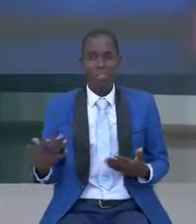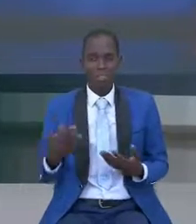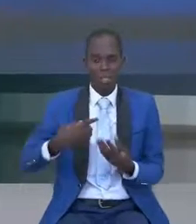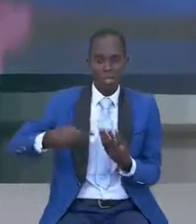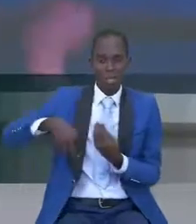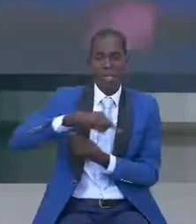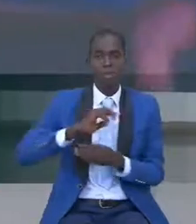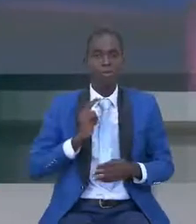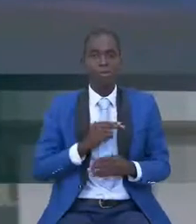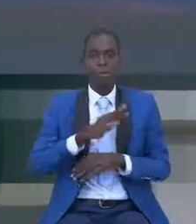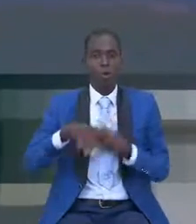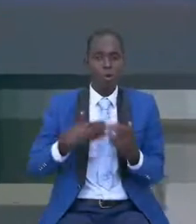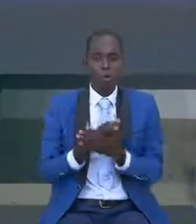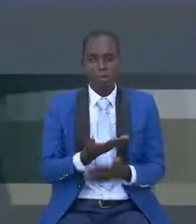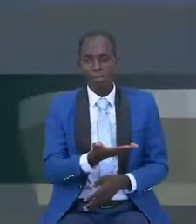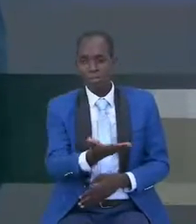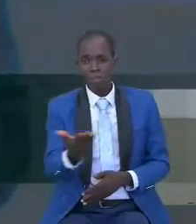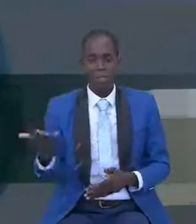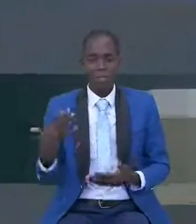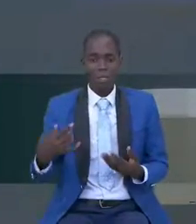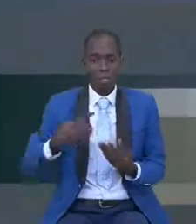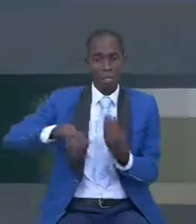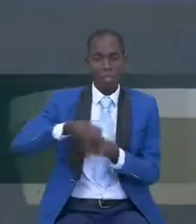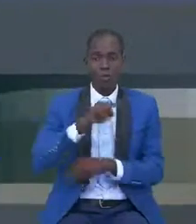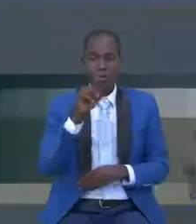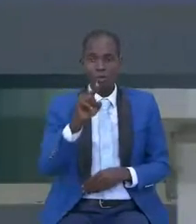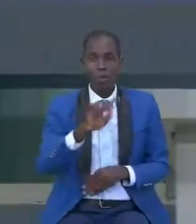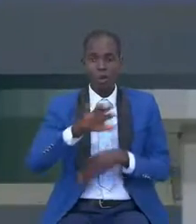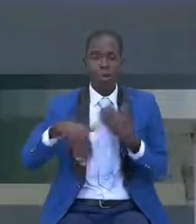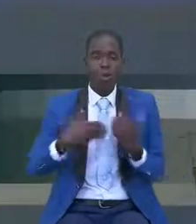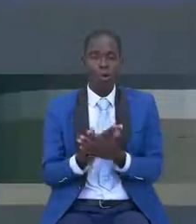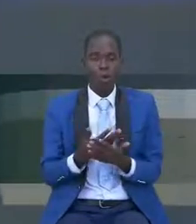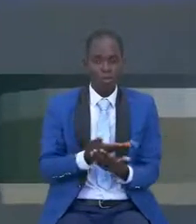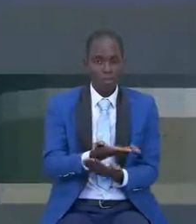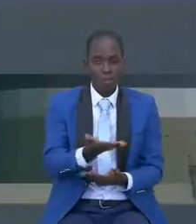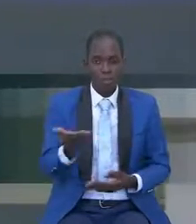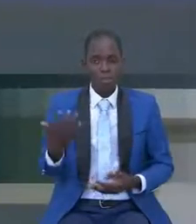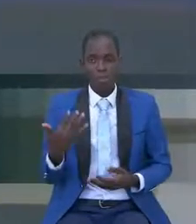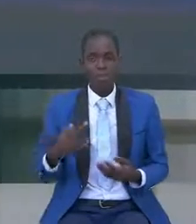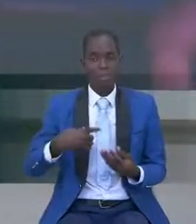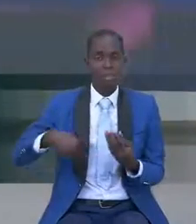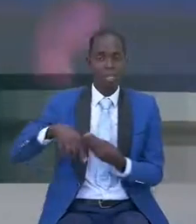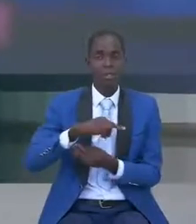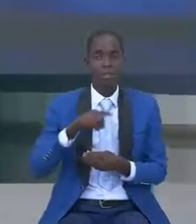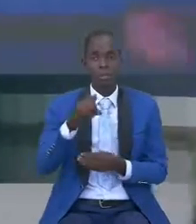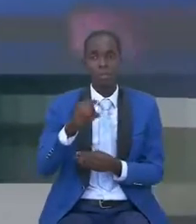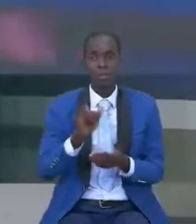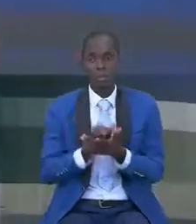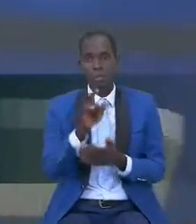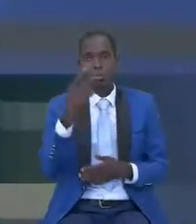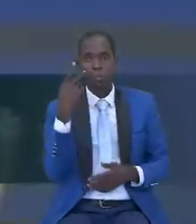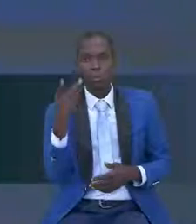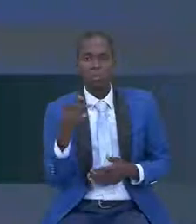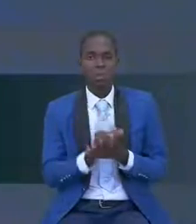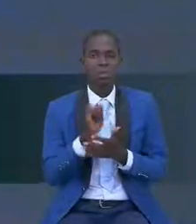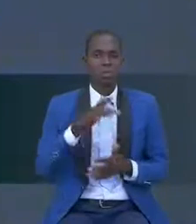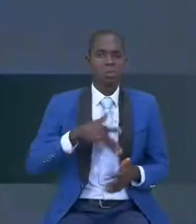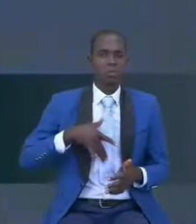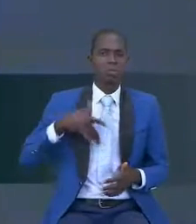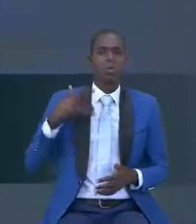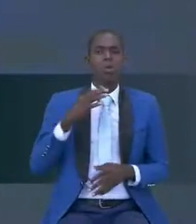toutes ces choses autour de toi, toutes ces choses que tu vois, toutes ces choses que tu ressens, toutes